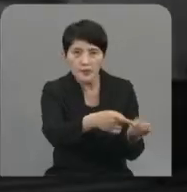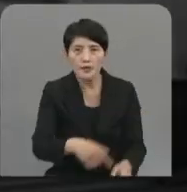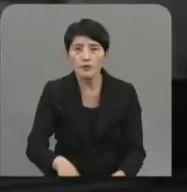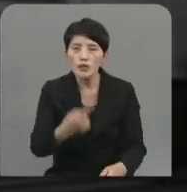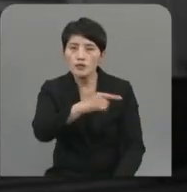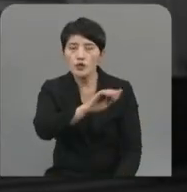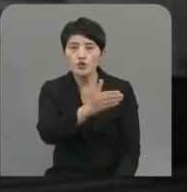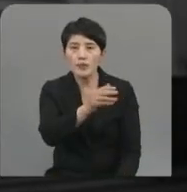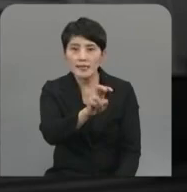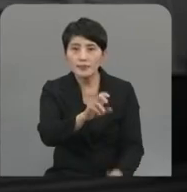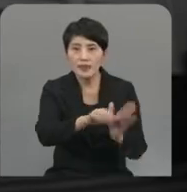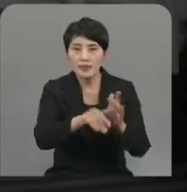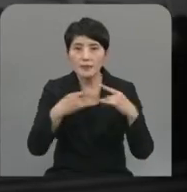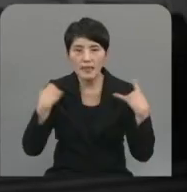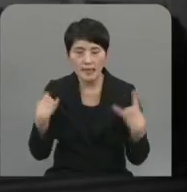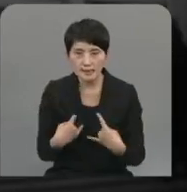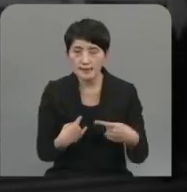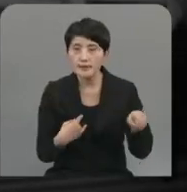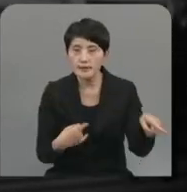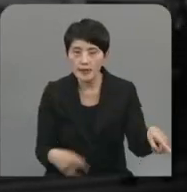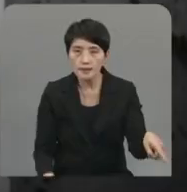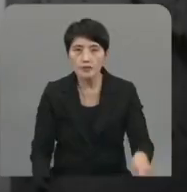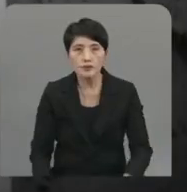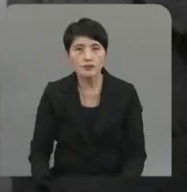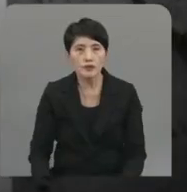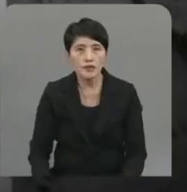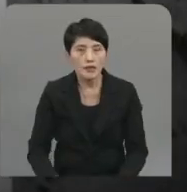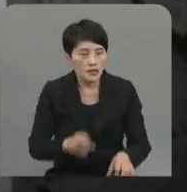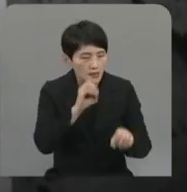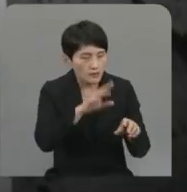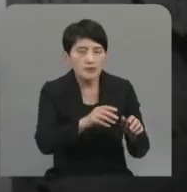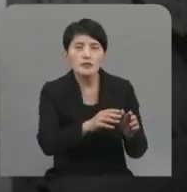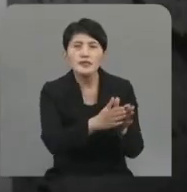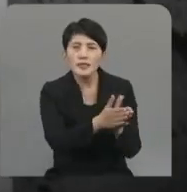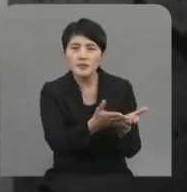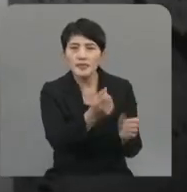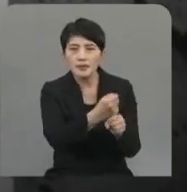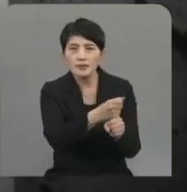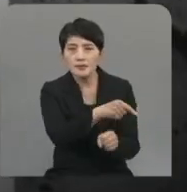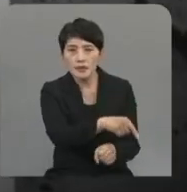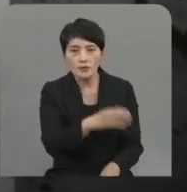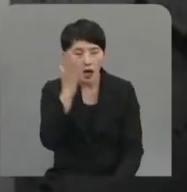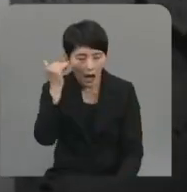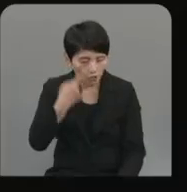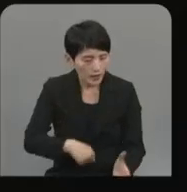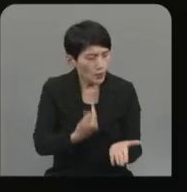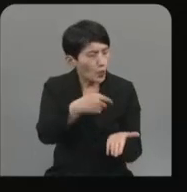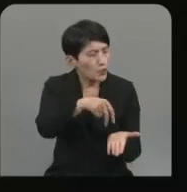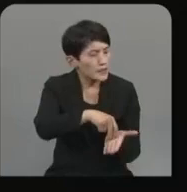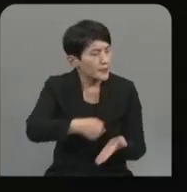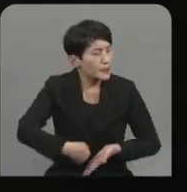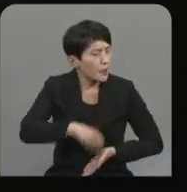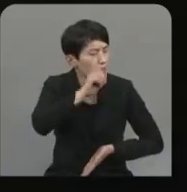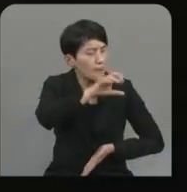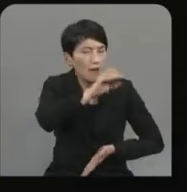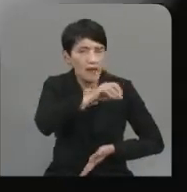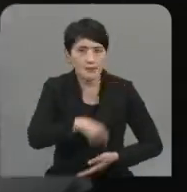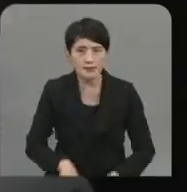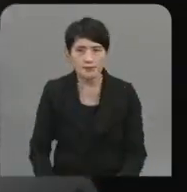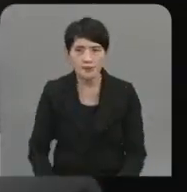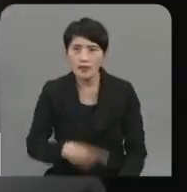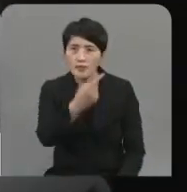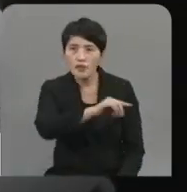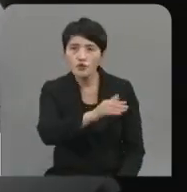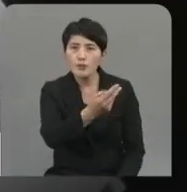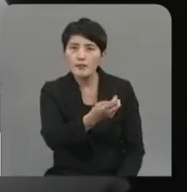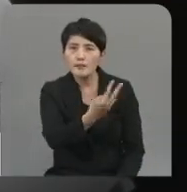năm 1920 ông thành lập một tờ tạp chí tại Paris với tư cách là trưởng ban tuyên truyền để truyền bá rộng rãi về tính thiết yếu của phong